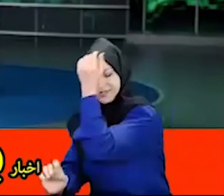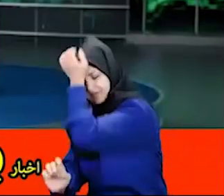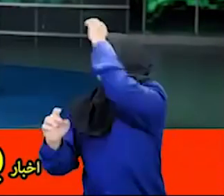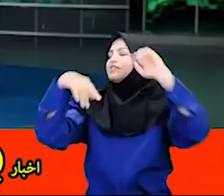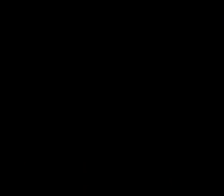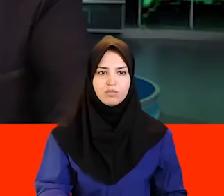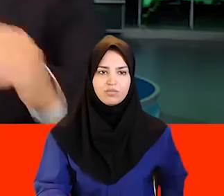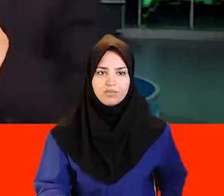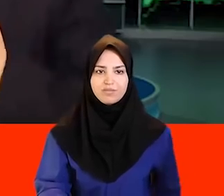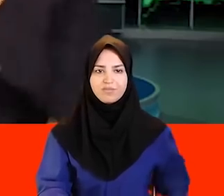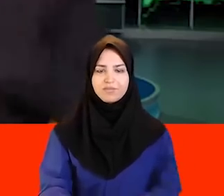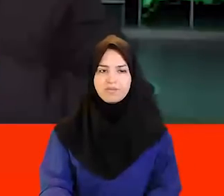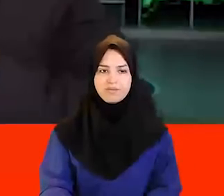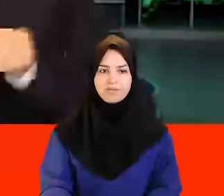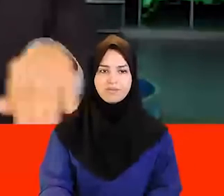ببخشید.